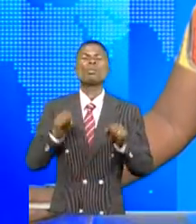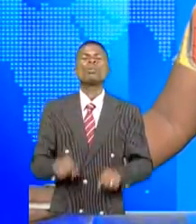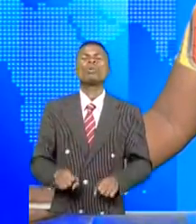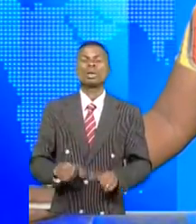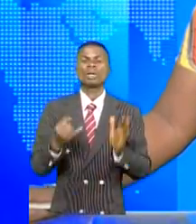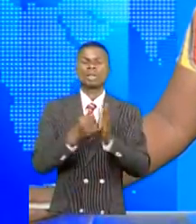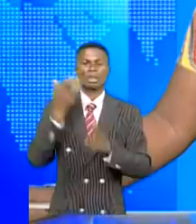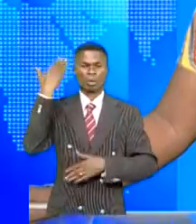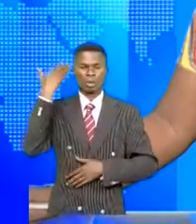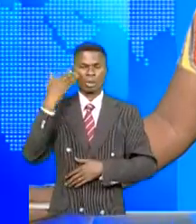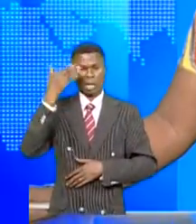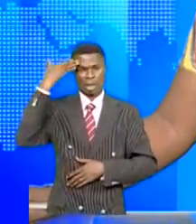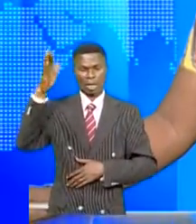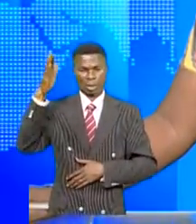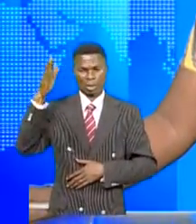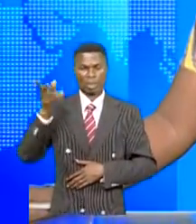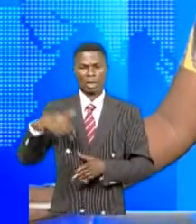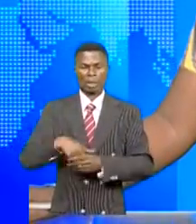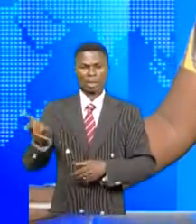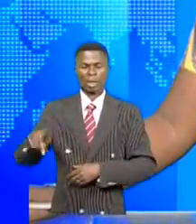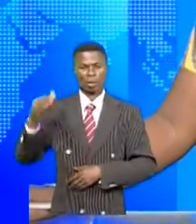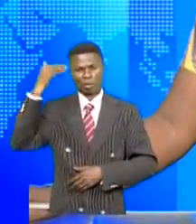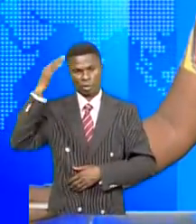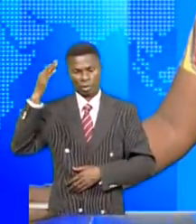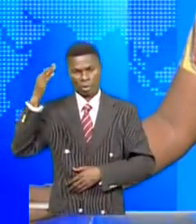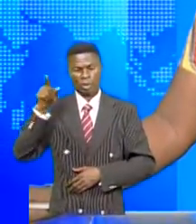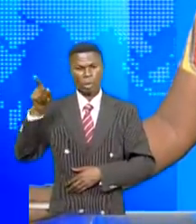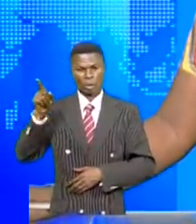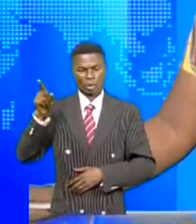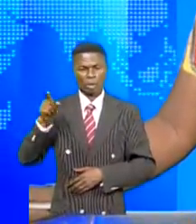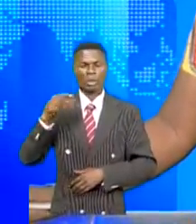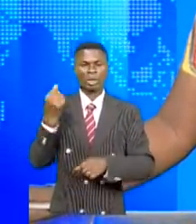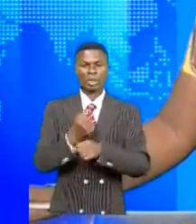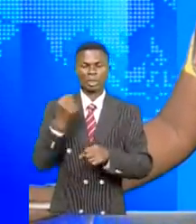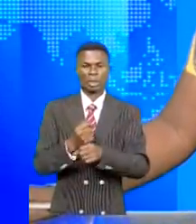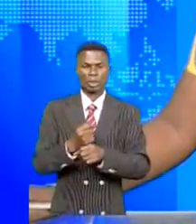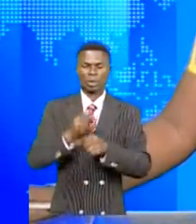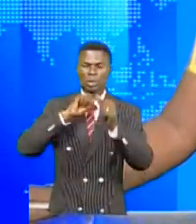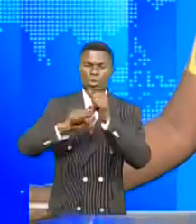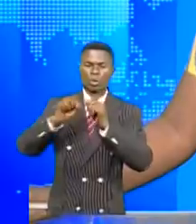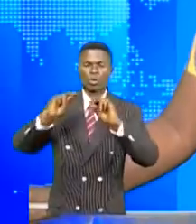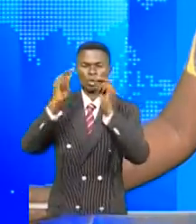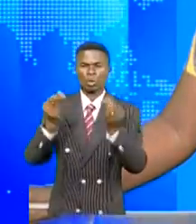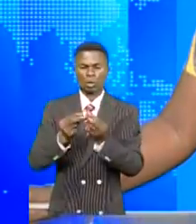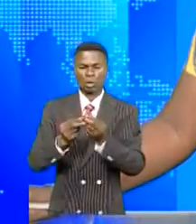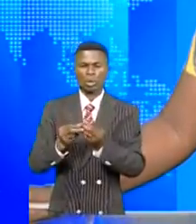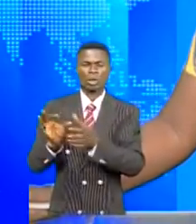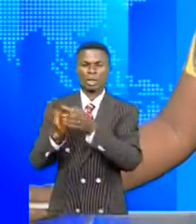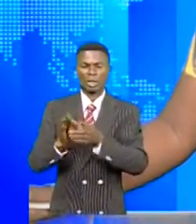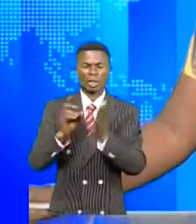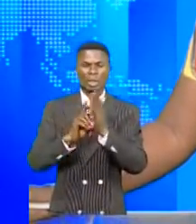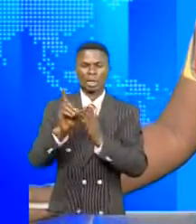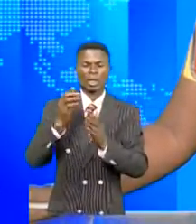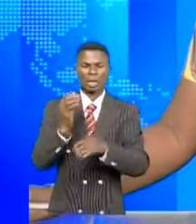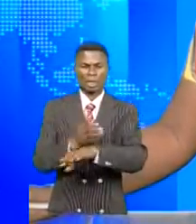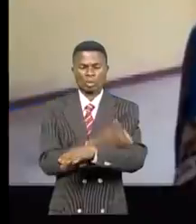le samedi dernier à Mbandaka, dans la province de l'Équateur, où il était en mission de redynamisation de l'Union pour la démocratie et le progrès